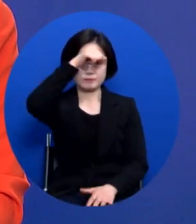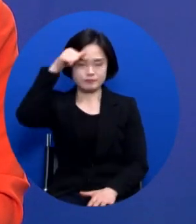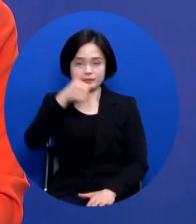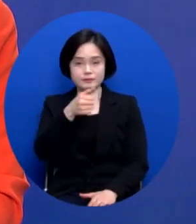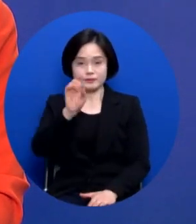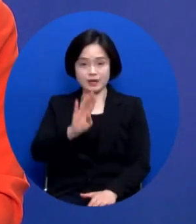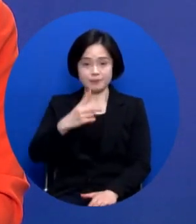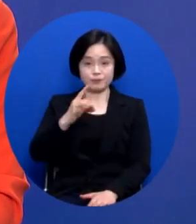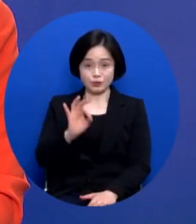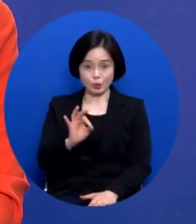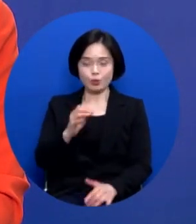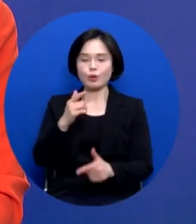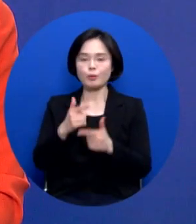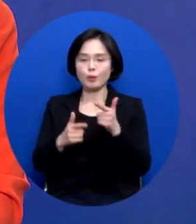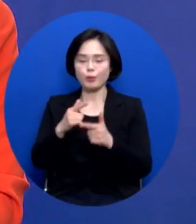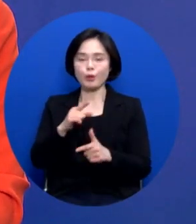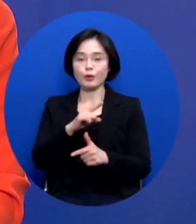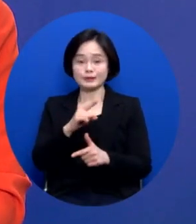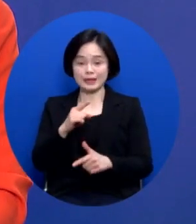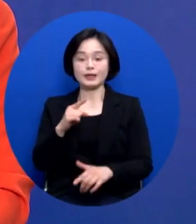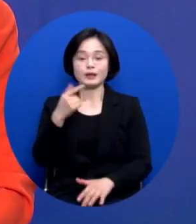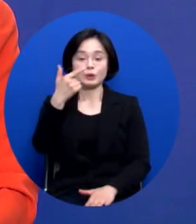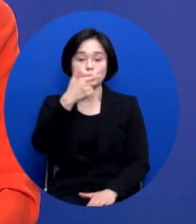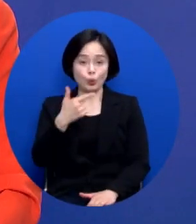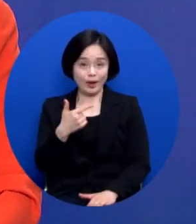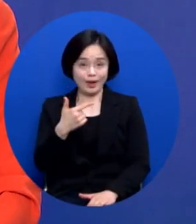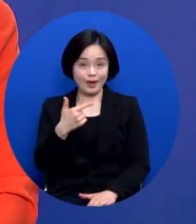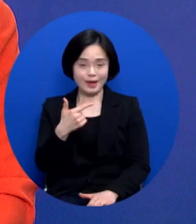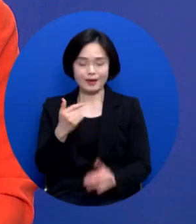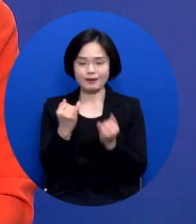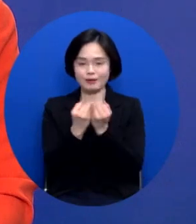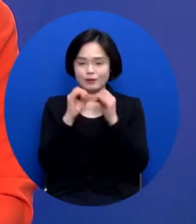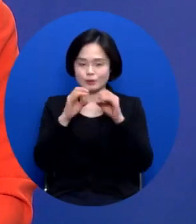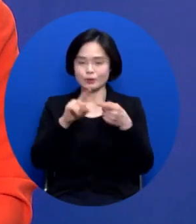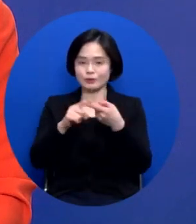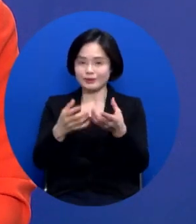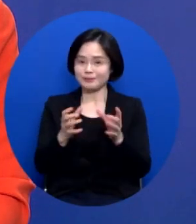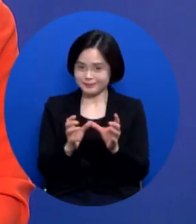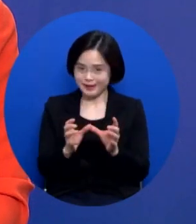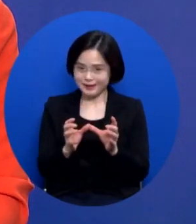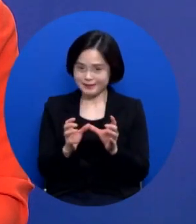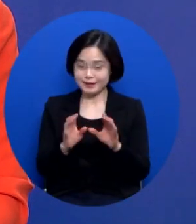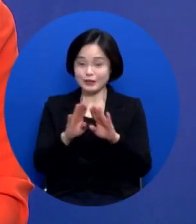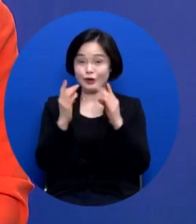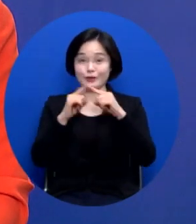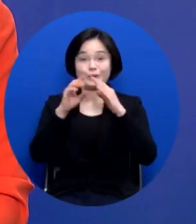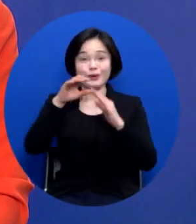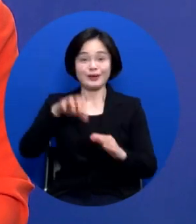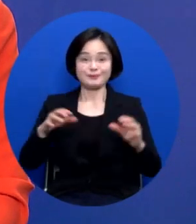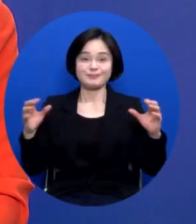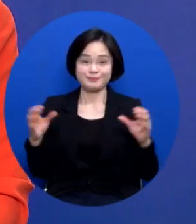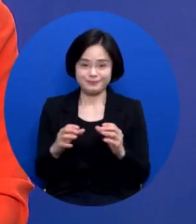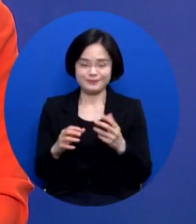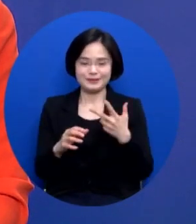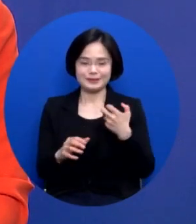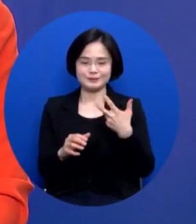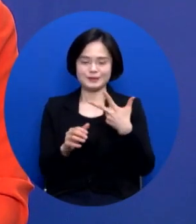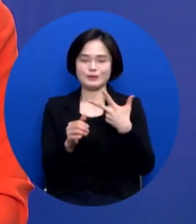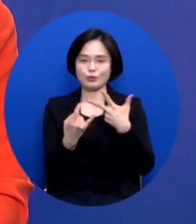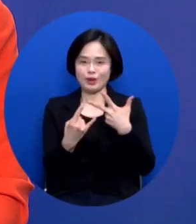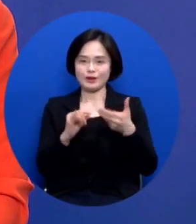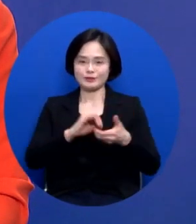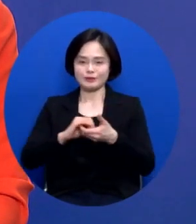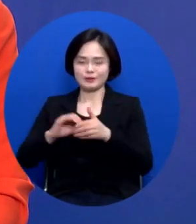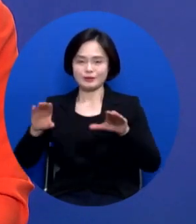합동 목포제일노회 여전도회연합회가 목포열린교회에서 제77회 정기총회를 열고 새 임원들을